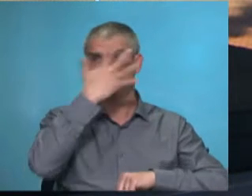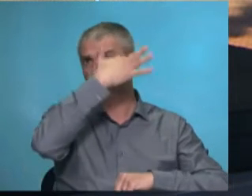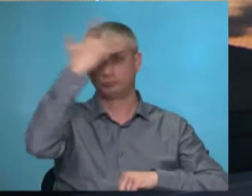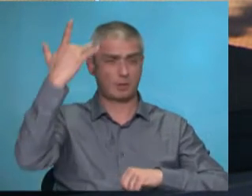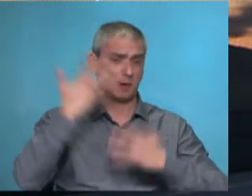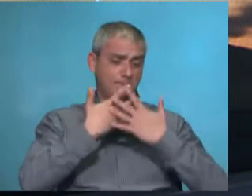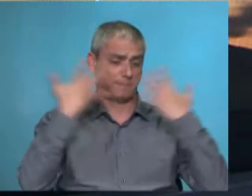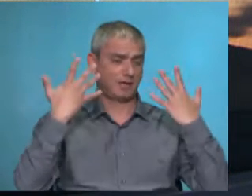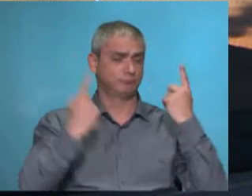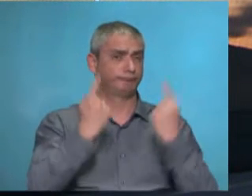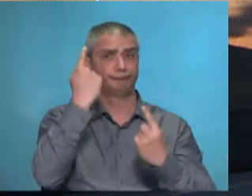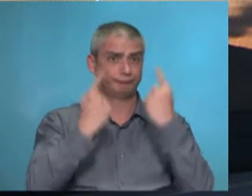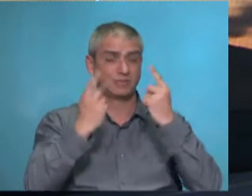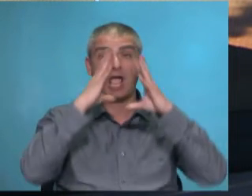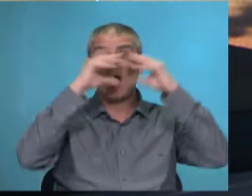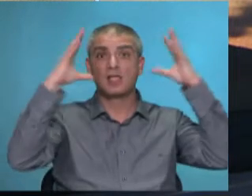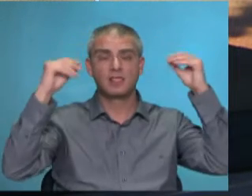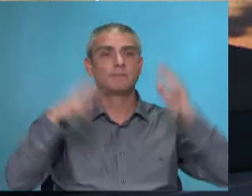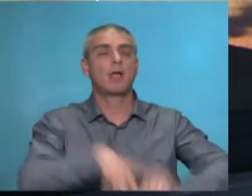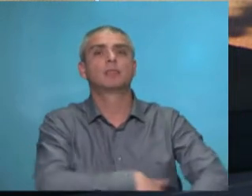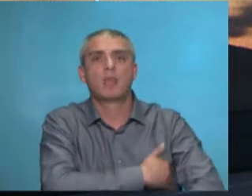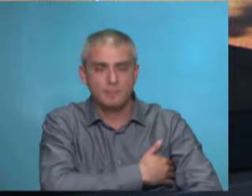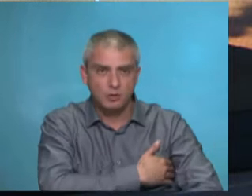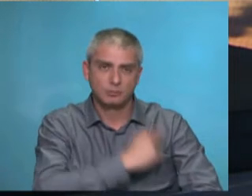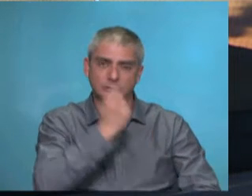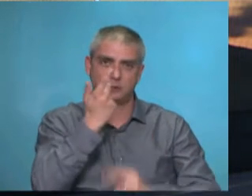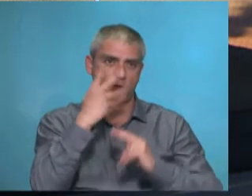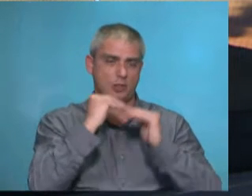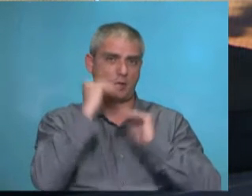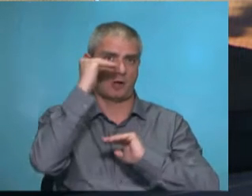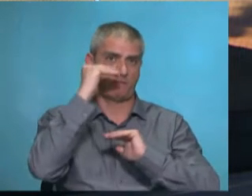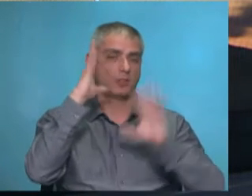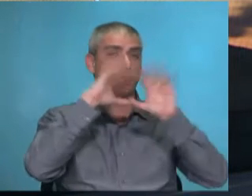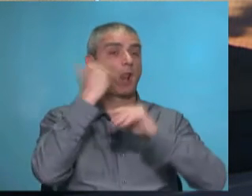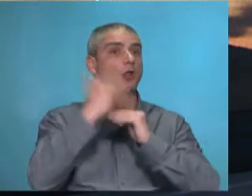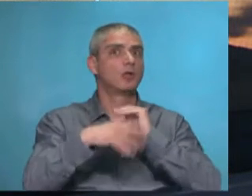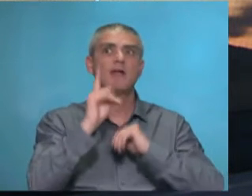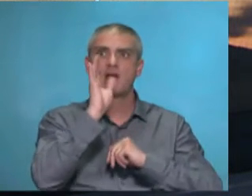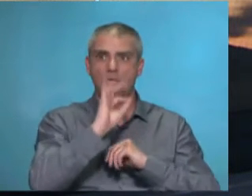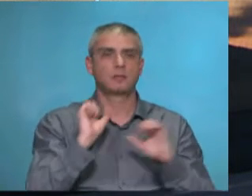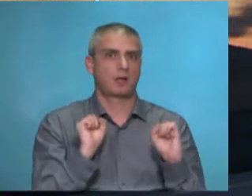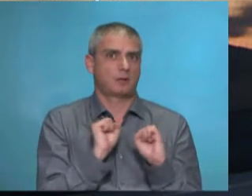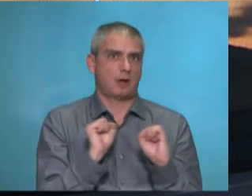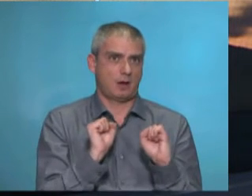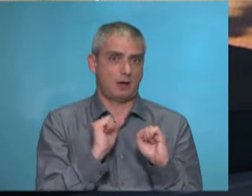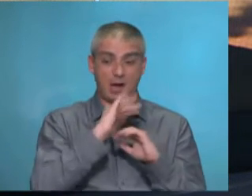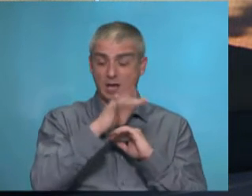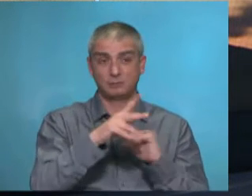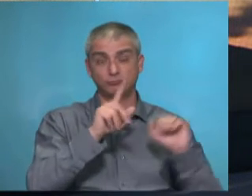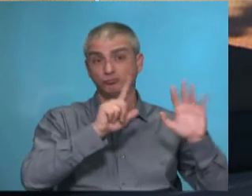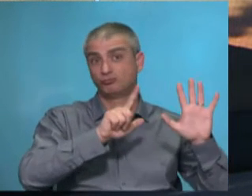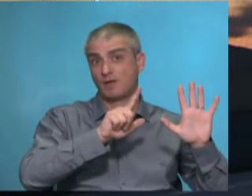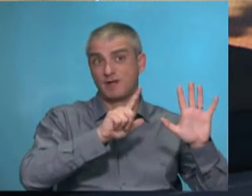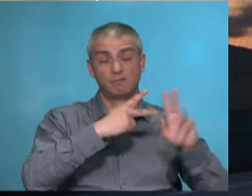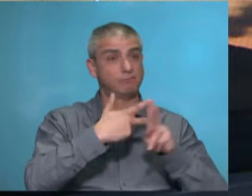בהירים פה ושם גם נראה עננים טמפרטורות קצת יותר גבוהות מהלילות האחרונים אבל עדיין קר בערים אנחנו מדברים על שבע מעלות